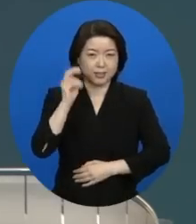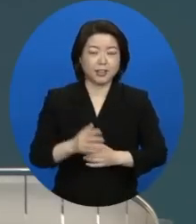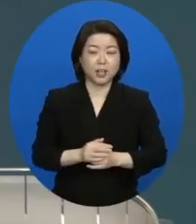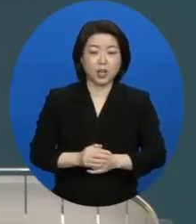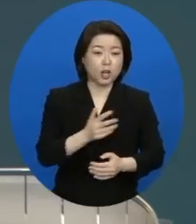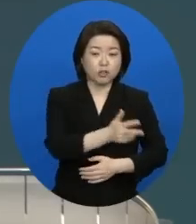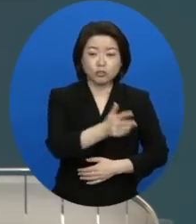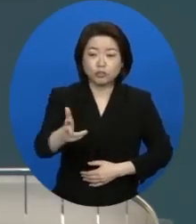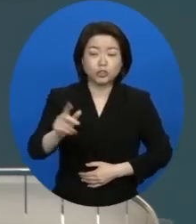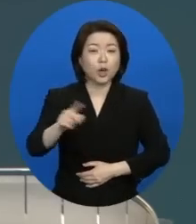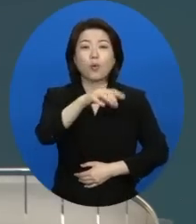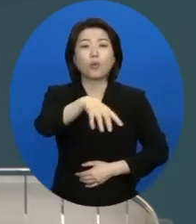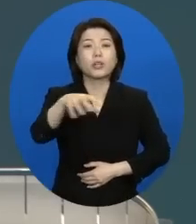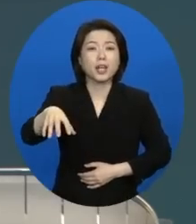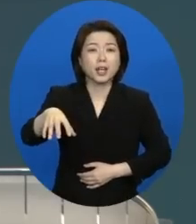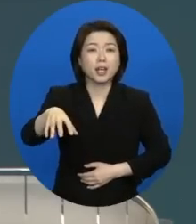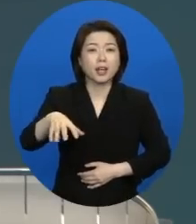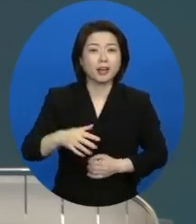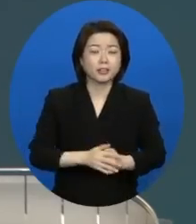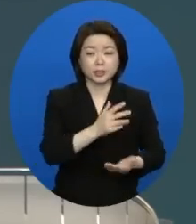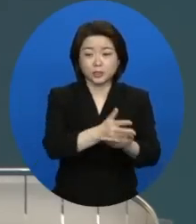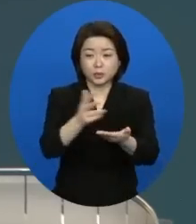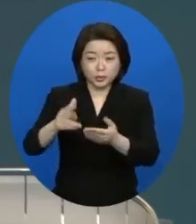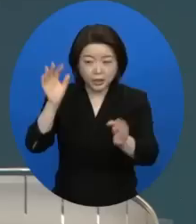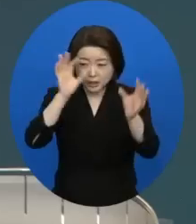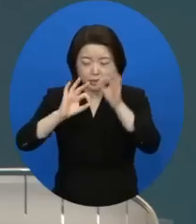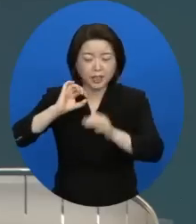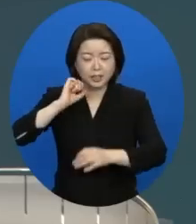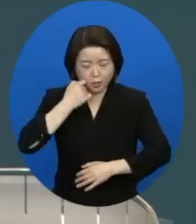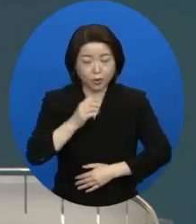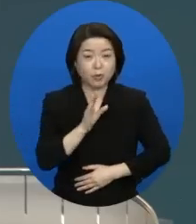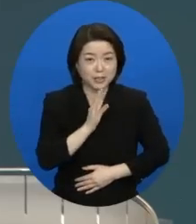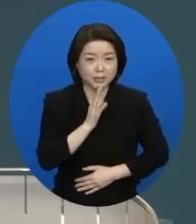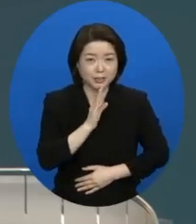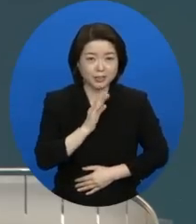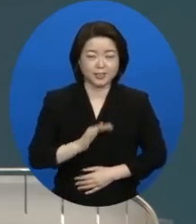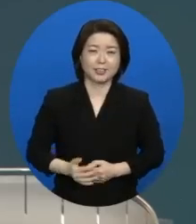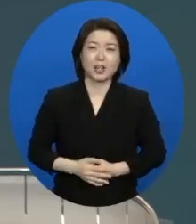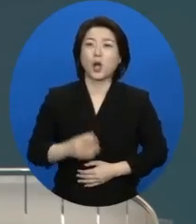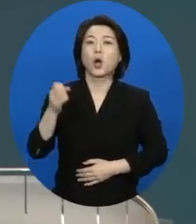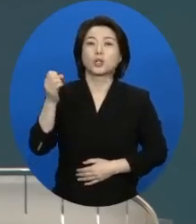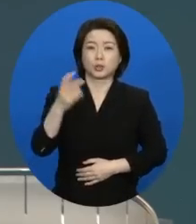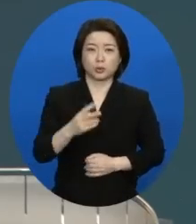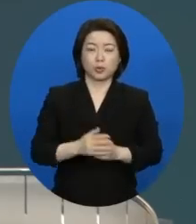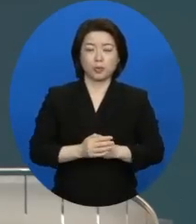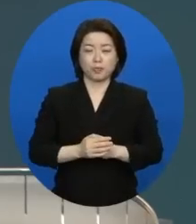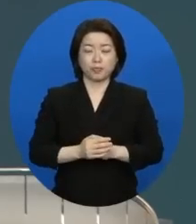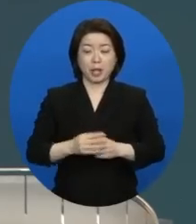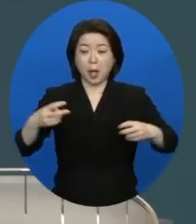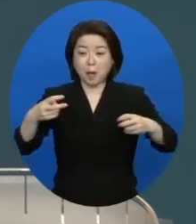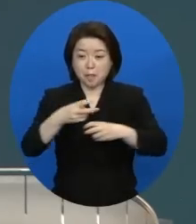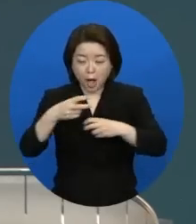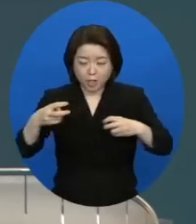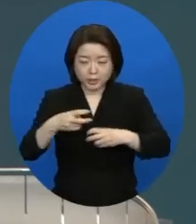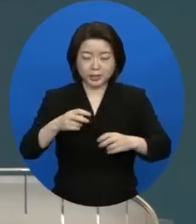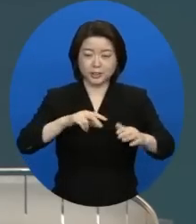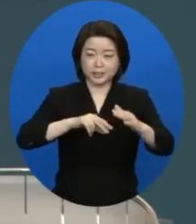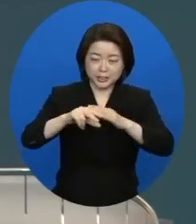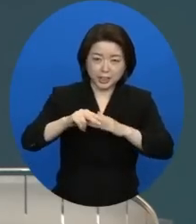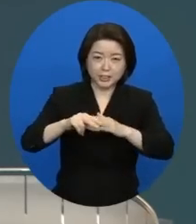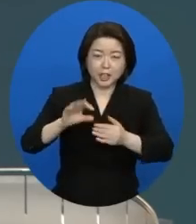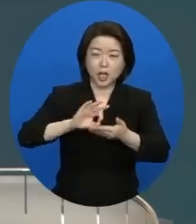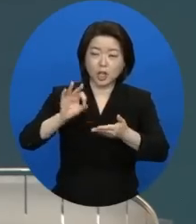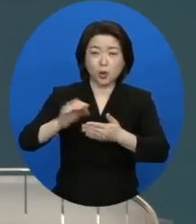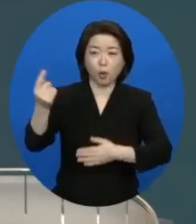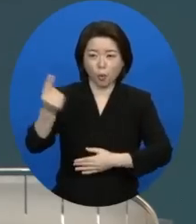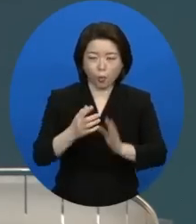주차 어디에 하셨나요? 주차장 찾기 쉽지 않았을 거예요. 또 대중교통편 이용해서 오신 분들은